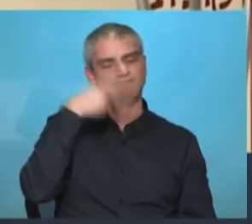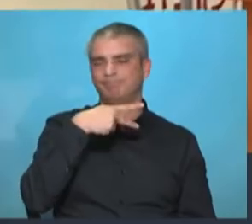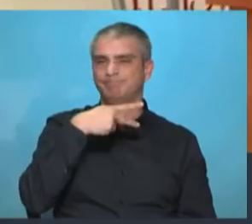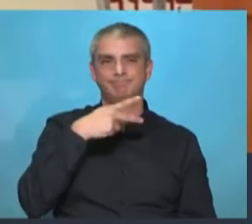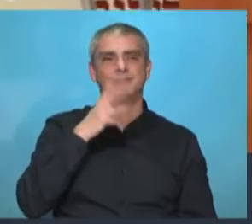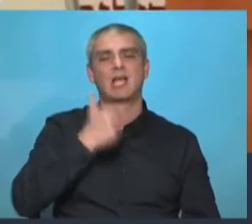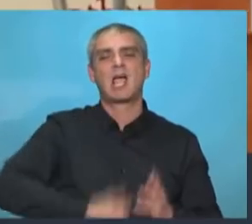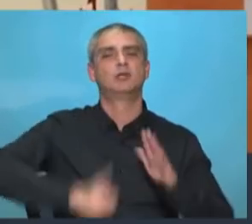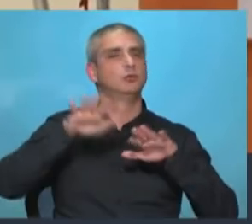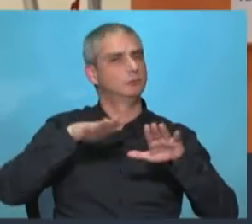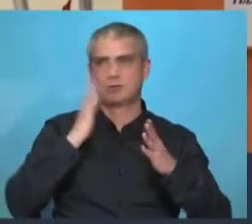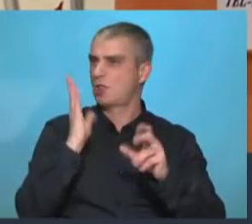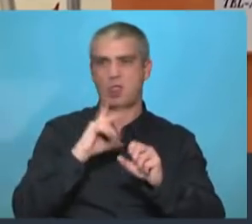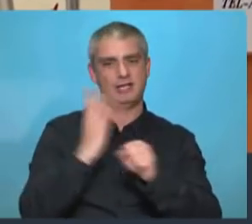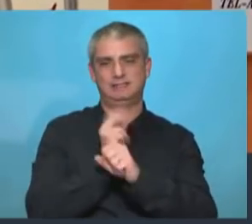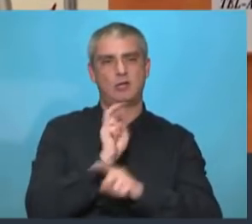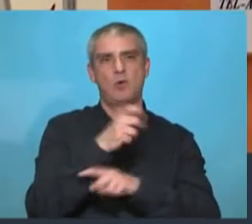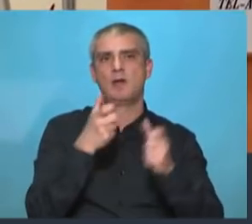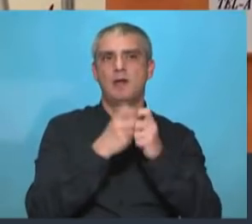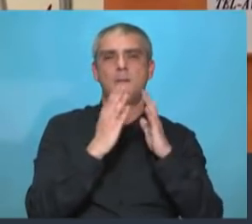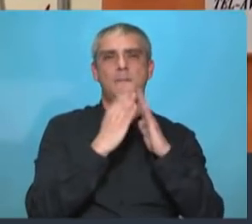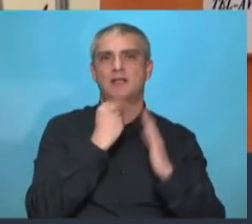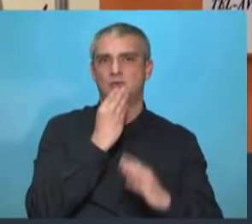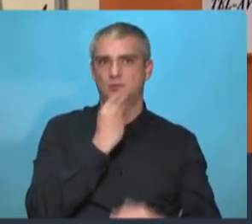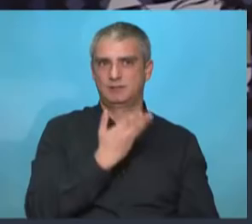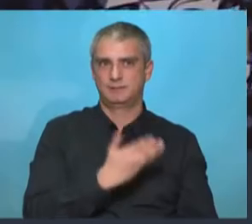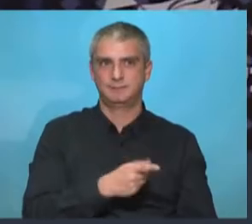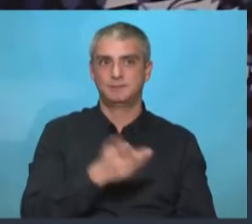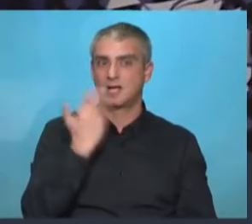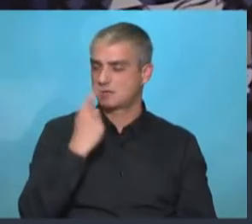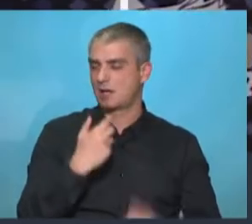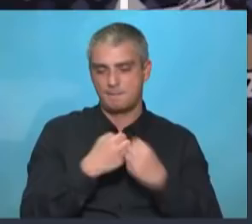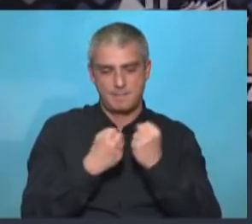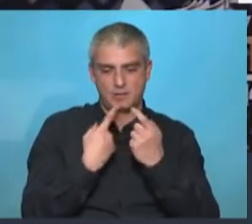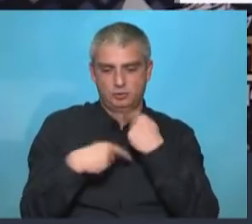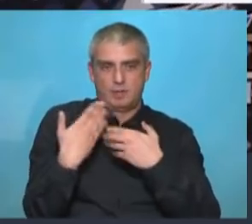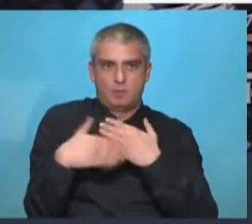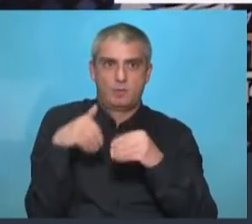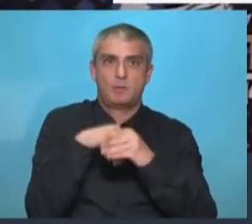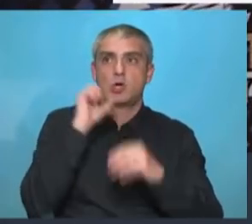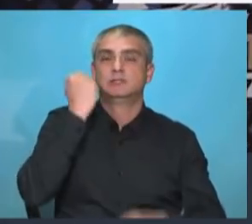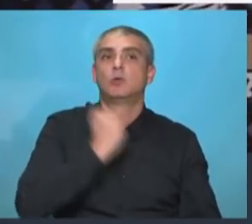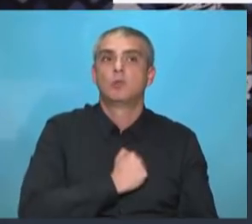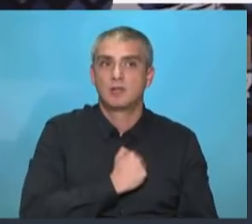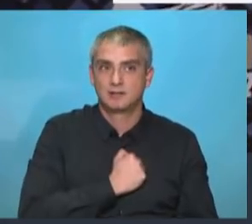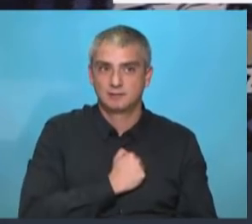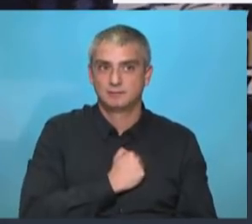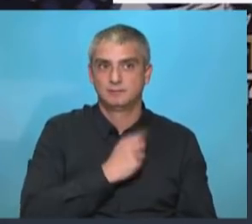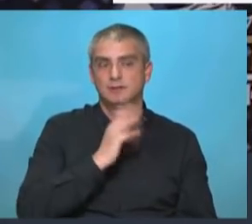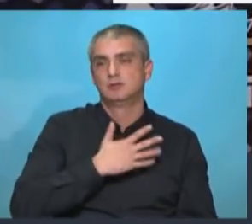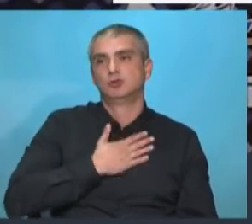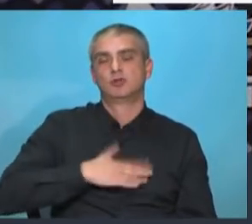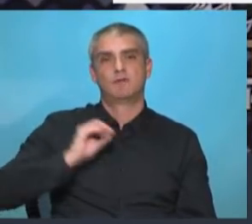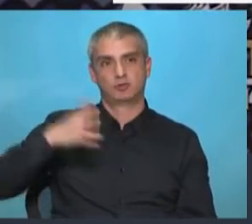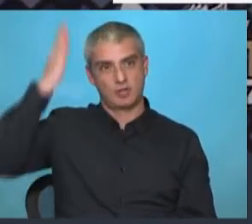ראשות הממשלה הם כבר לא יגיעו דרך מפלגת הבית היהודי. היה מתח בשנים האחרונות בתוך הציונות הדתית בין השאיפות של נפתלי והילד